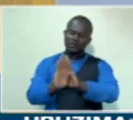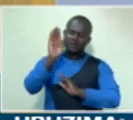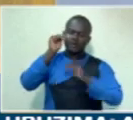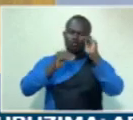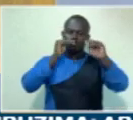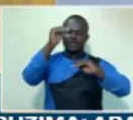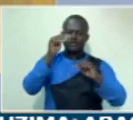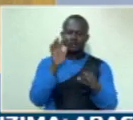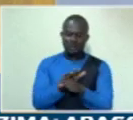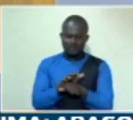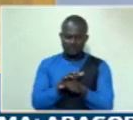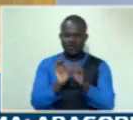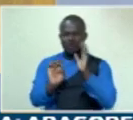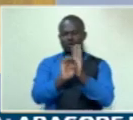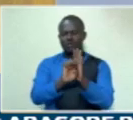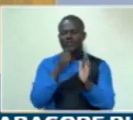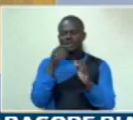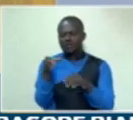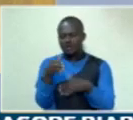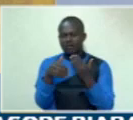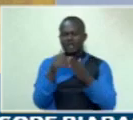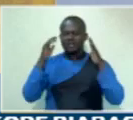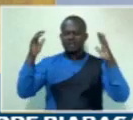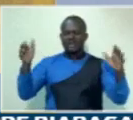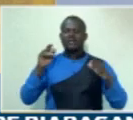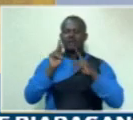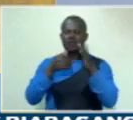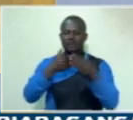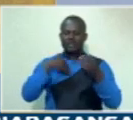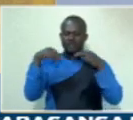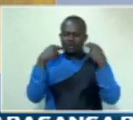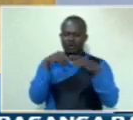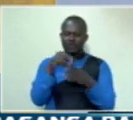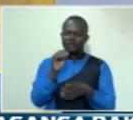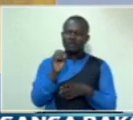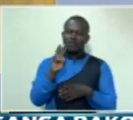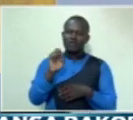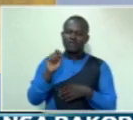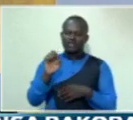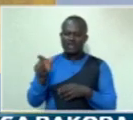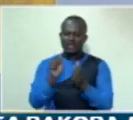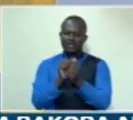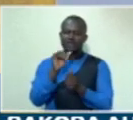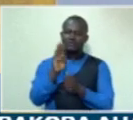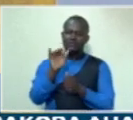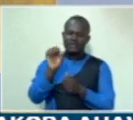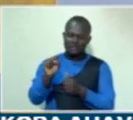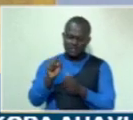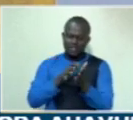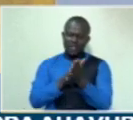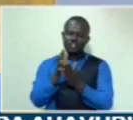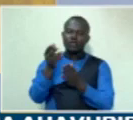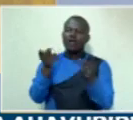nzego nyinshi. Nk'urugero hari amasosiyete manini y'abanyamahoteli nka Novoteri, Ibisi n'andi ashora imari